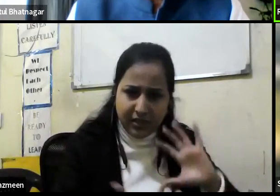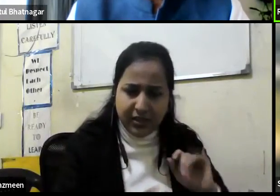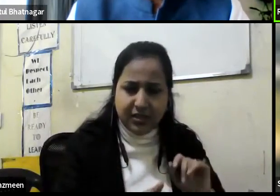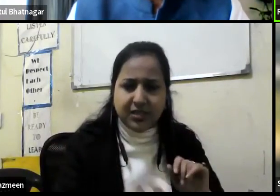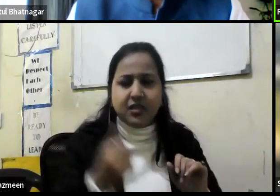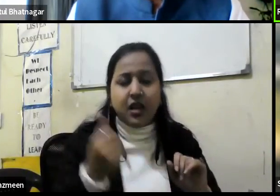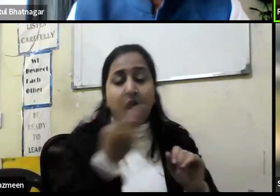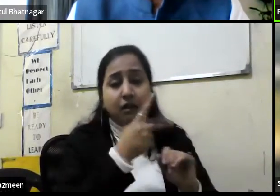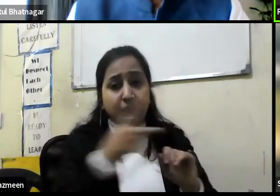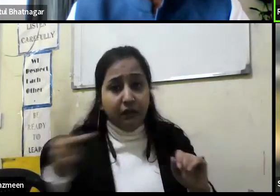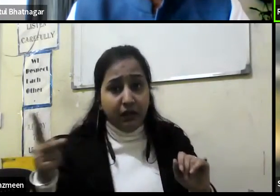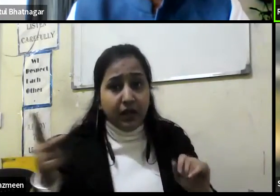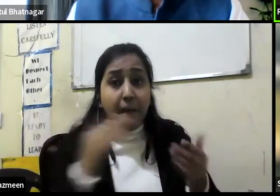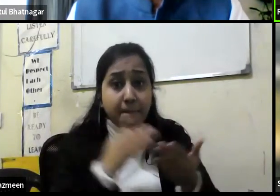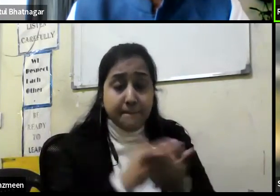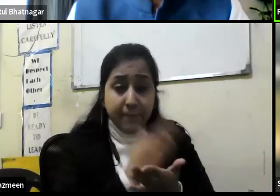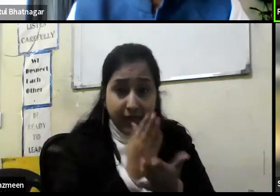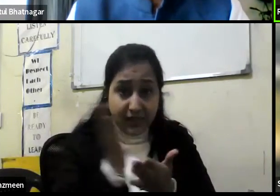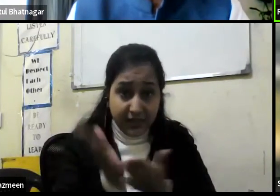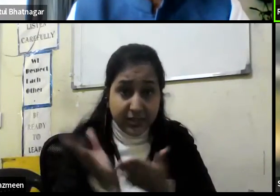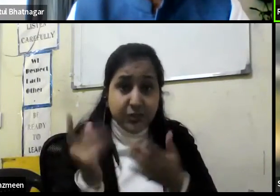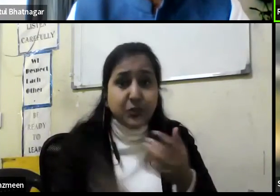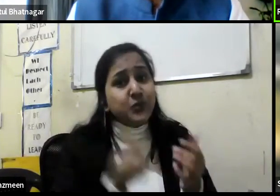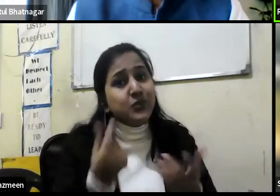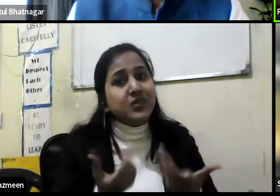और भी टेक्निक्स हैं. और